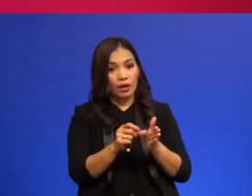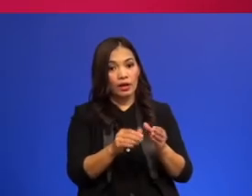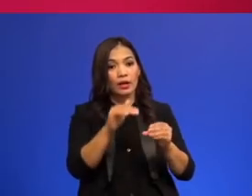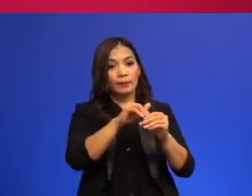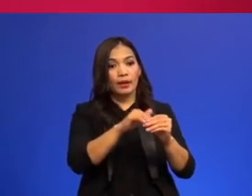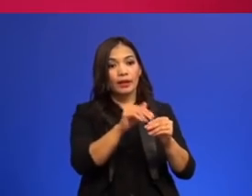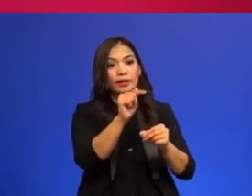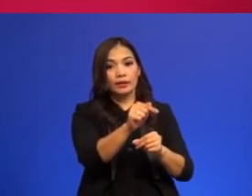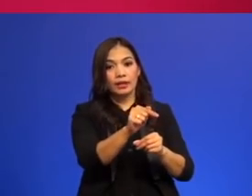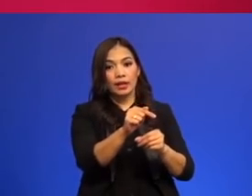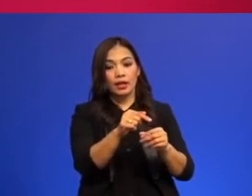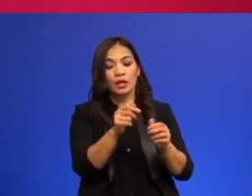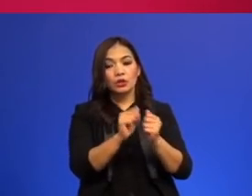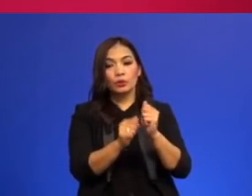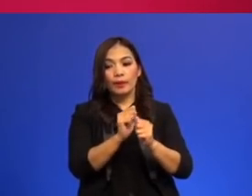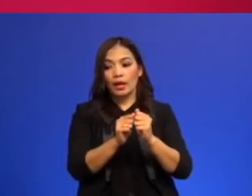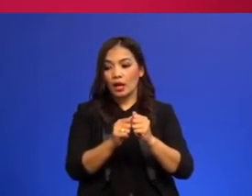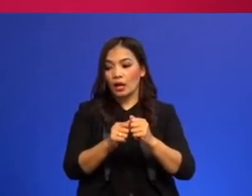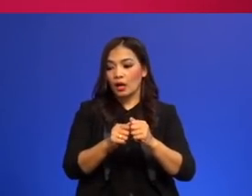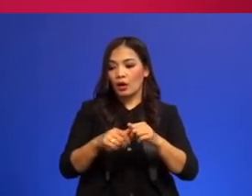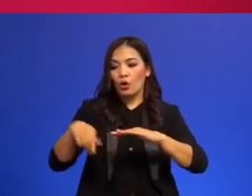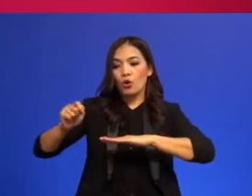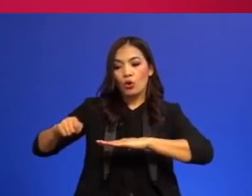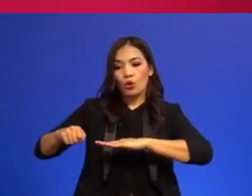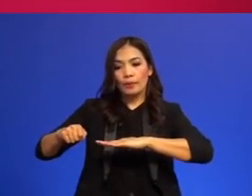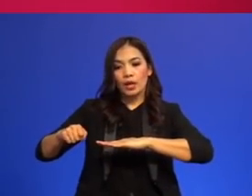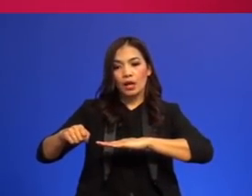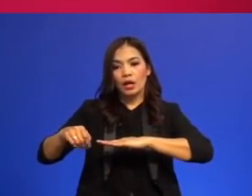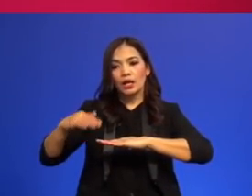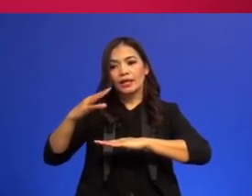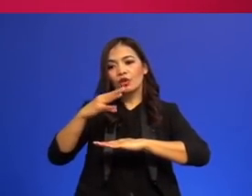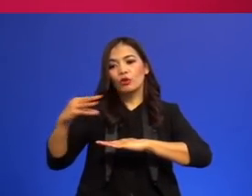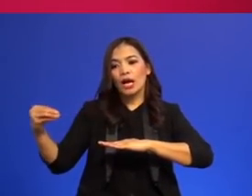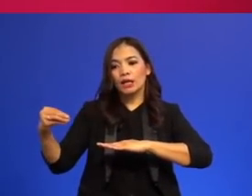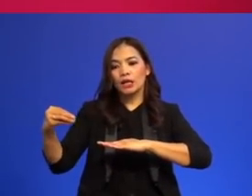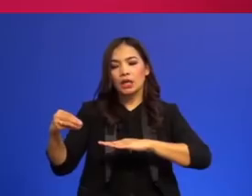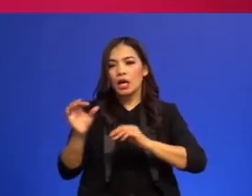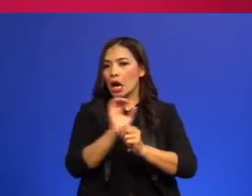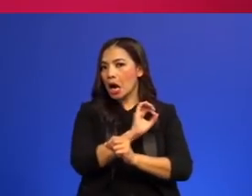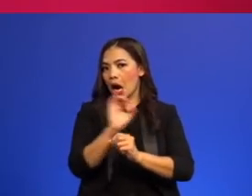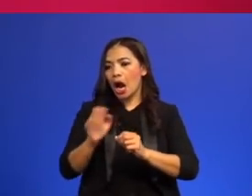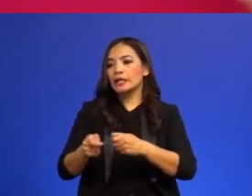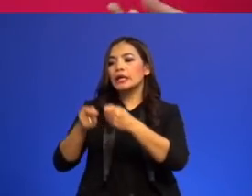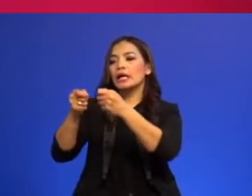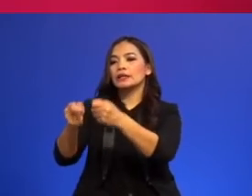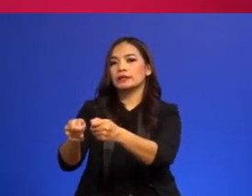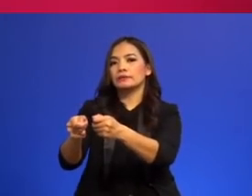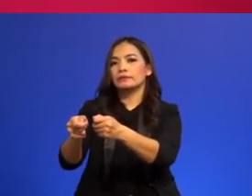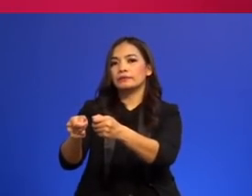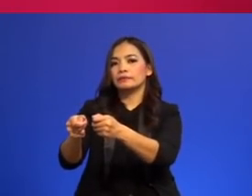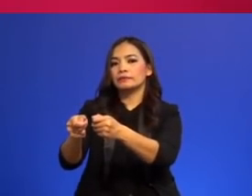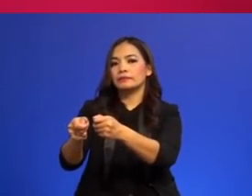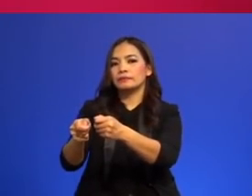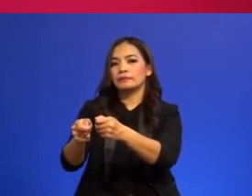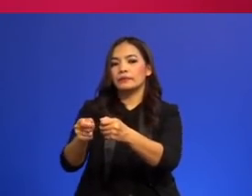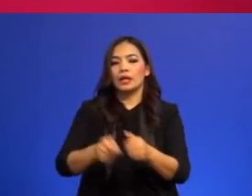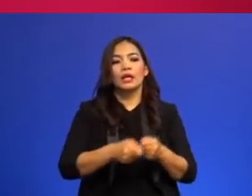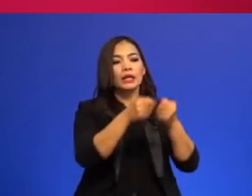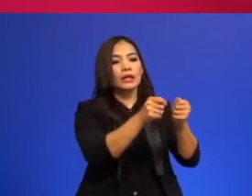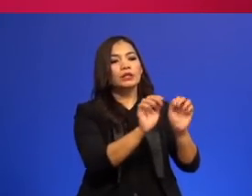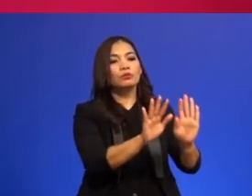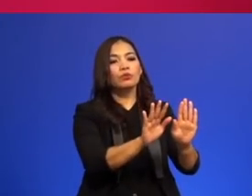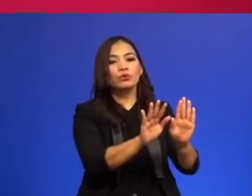ke dia supaya hukumannya dikurangi. Enggak distorkan. Paham ya Pak ya? Dikasih 10, dikasih 2 ke sana.